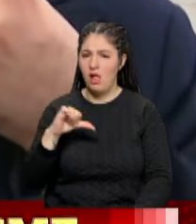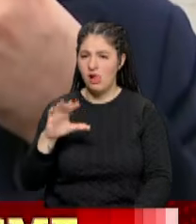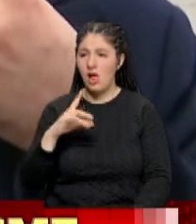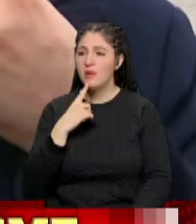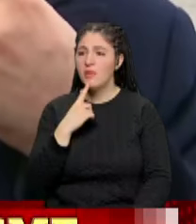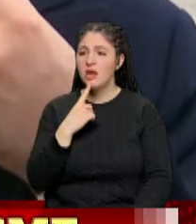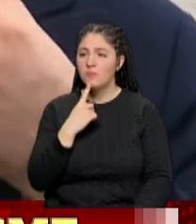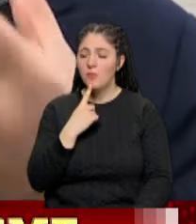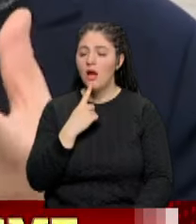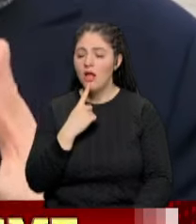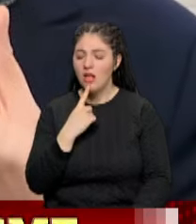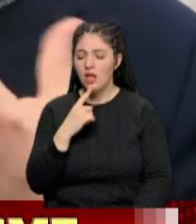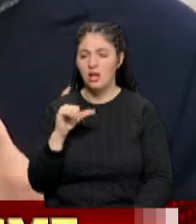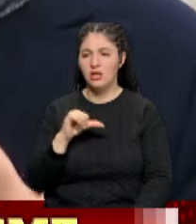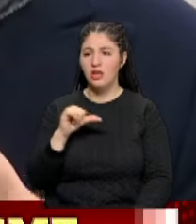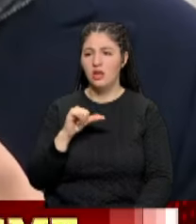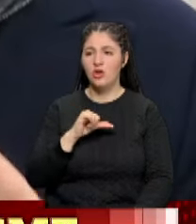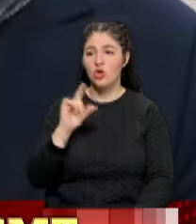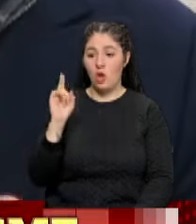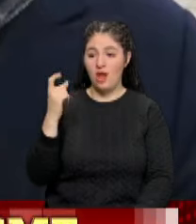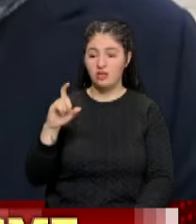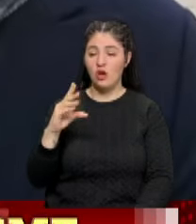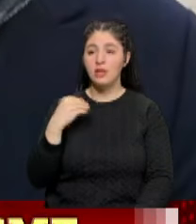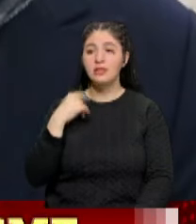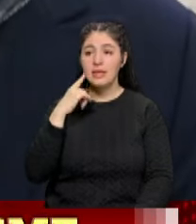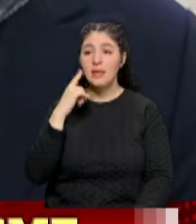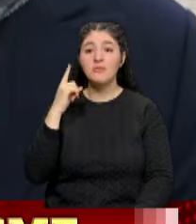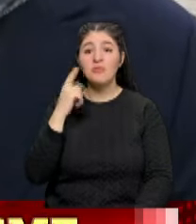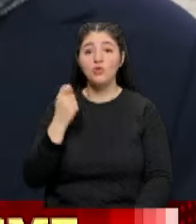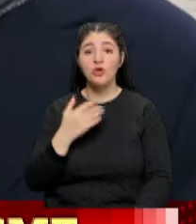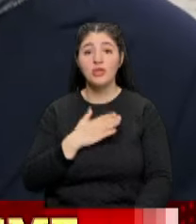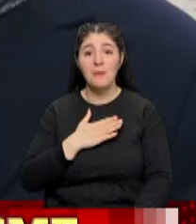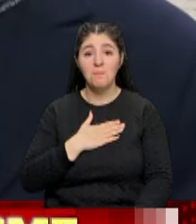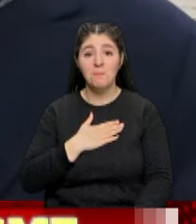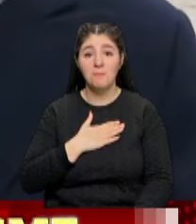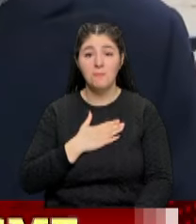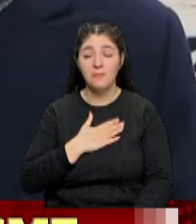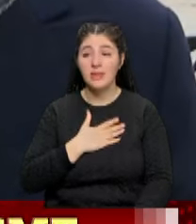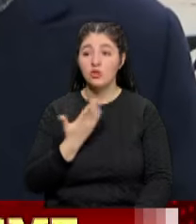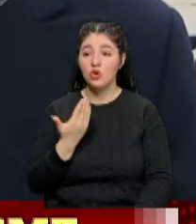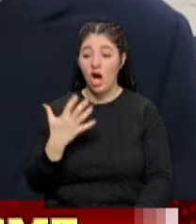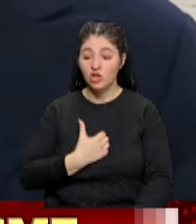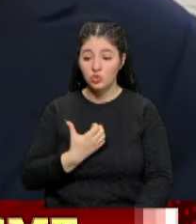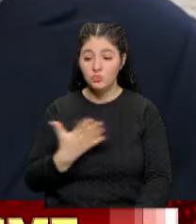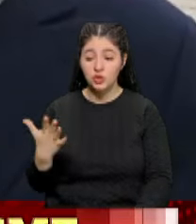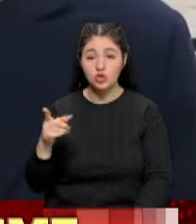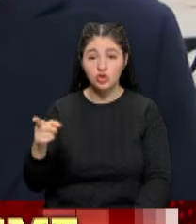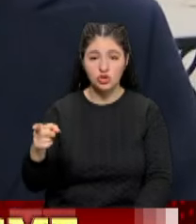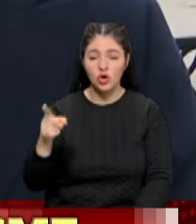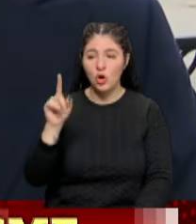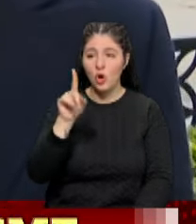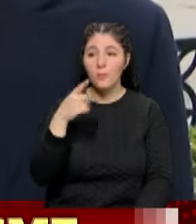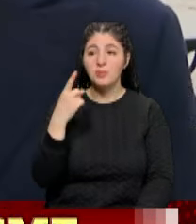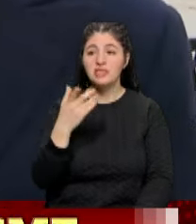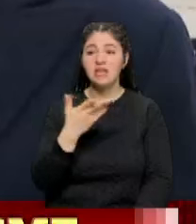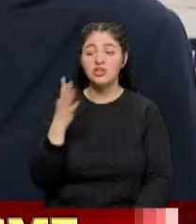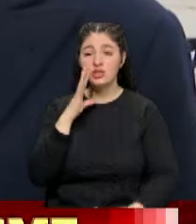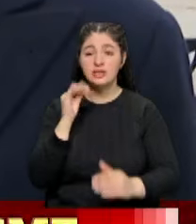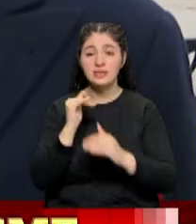ağzımdan bir şey çıkamaz yani yönetici olarak. Dinlerim, dinlemek zorundayım çünkü acısı büyük. Dediğim gibi on